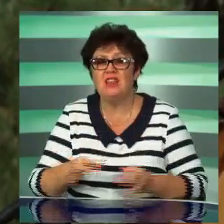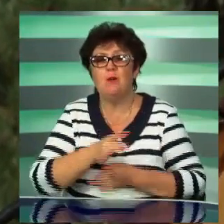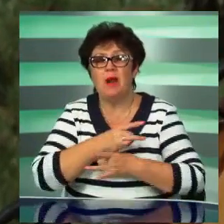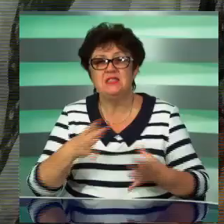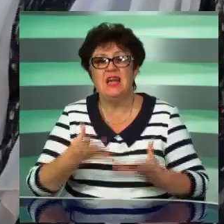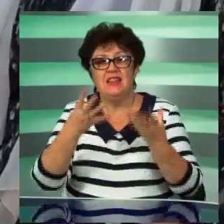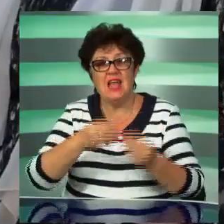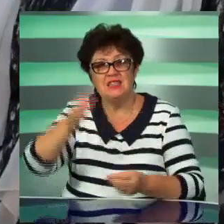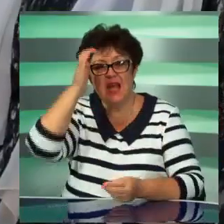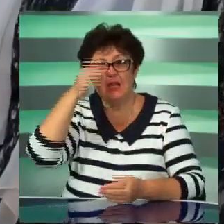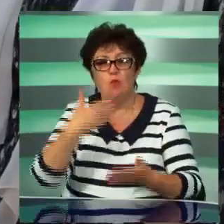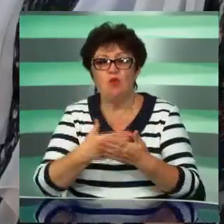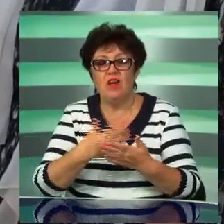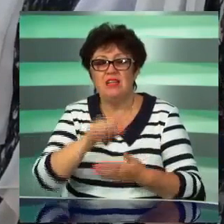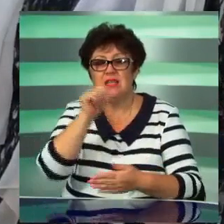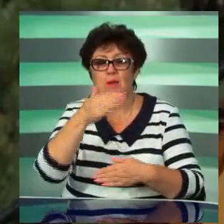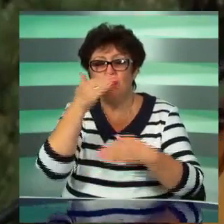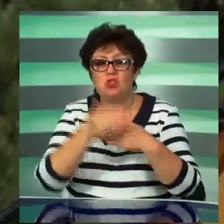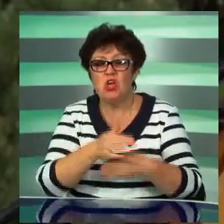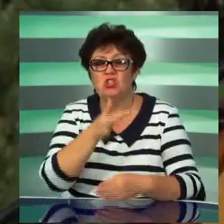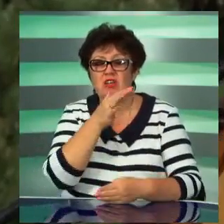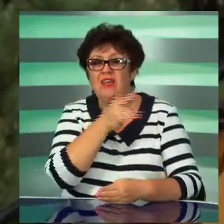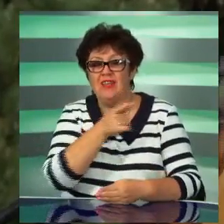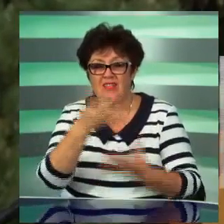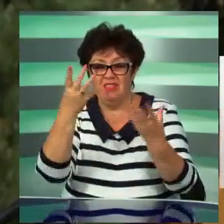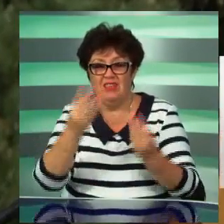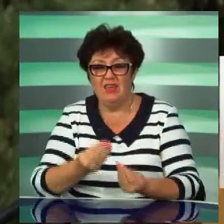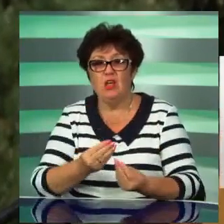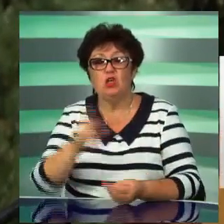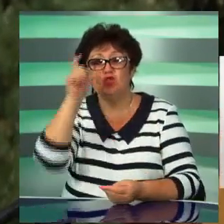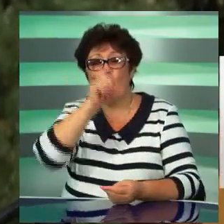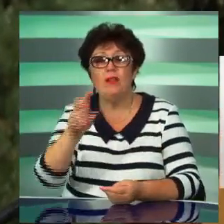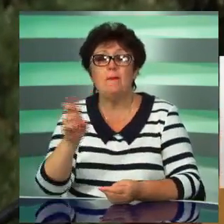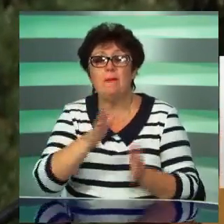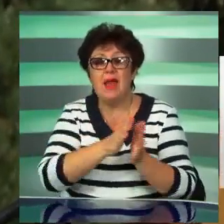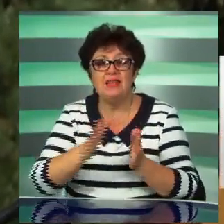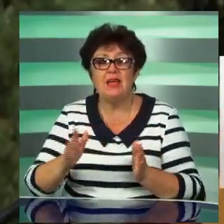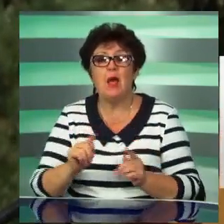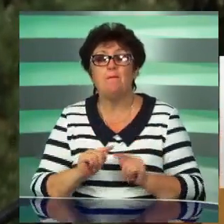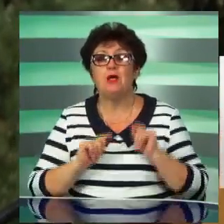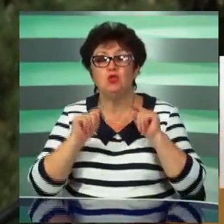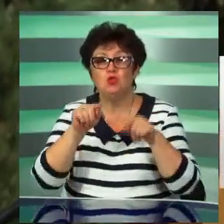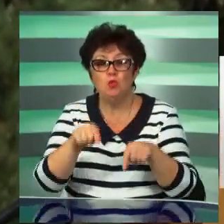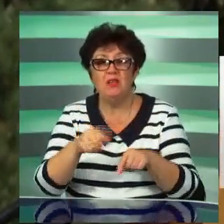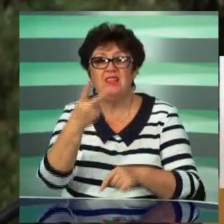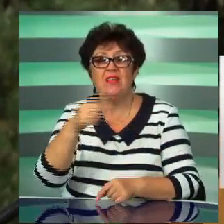Дня знаний. Буквально в самые ближайшие дни в школьные библиотеки поступит